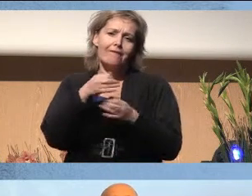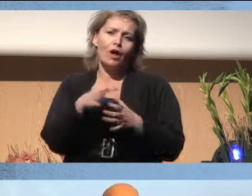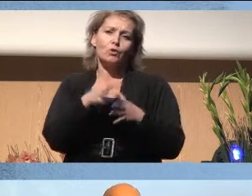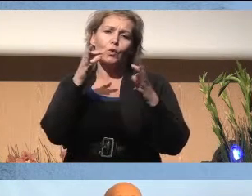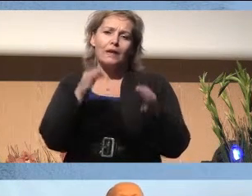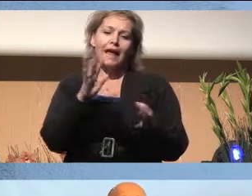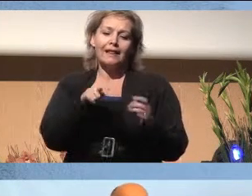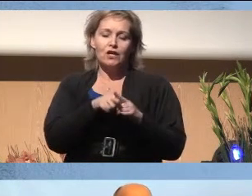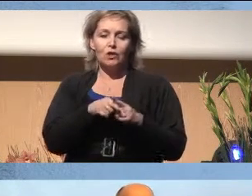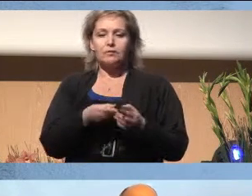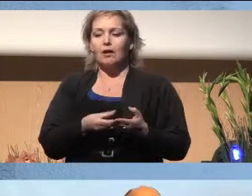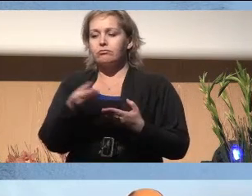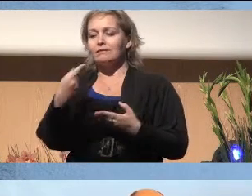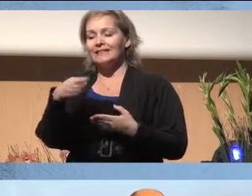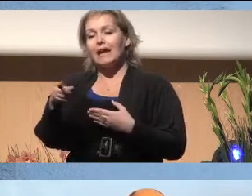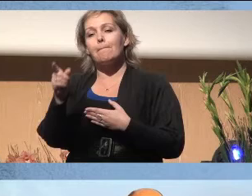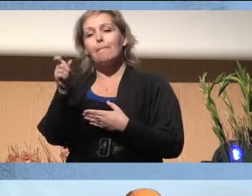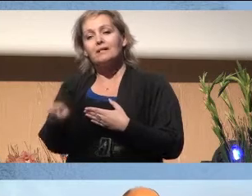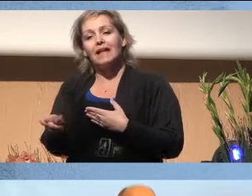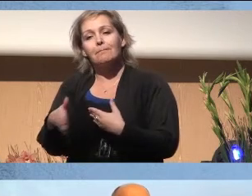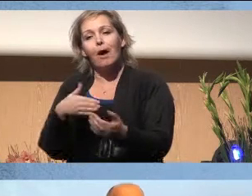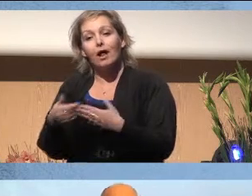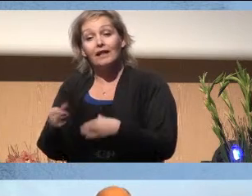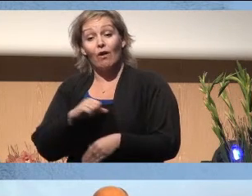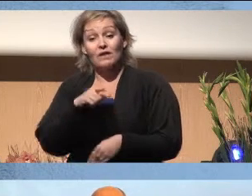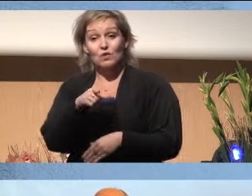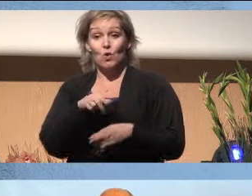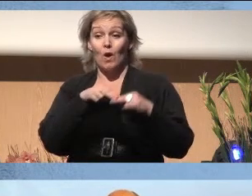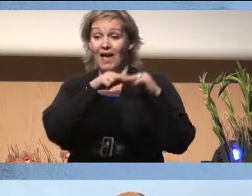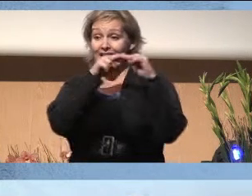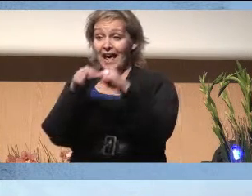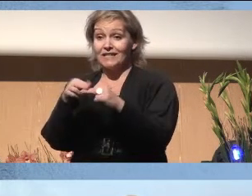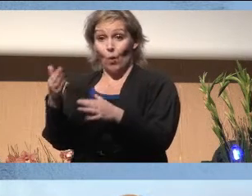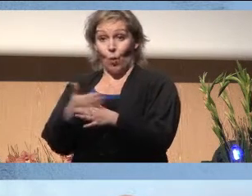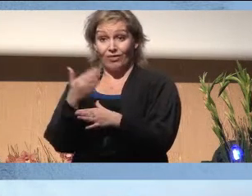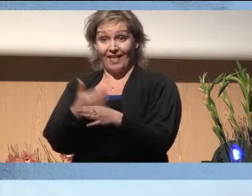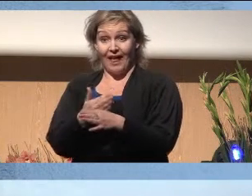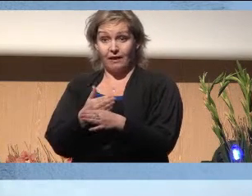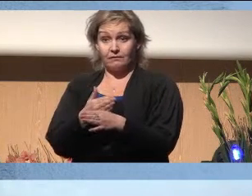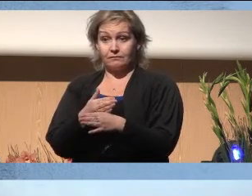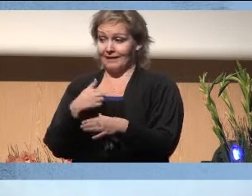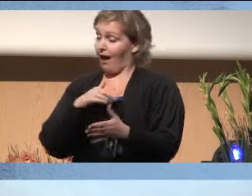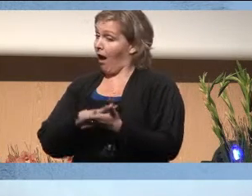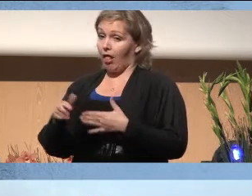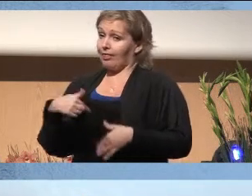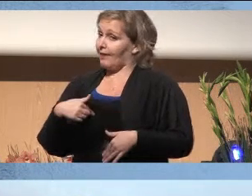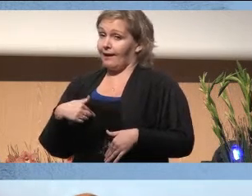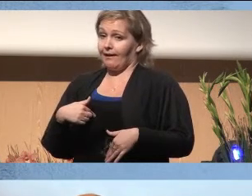enn det som skal gå til pasientbehandling. Så hvis du reiser på hotell, det gjør aldri jeg.